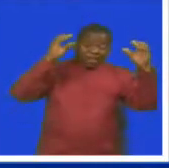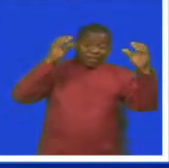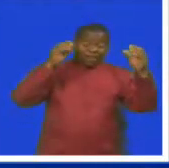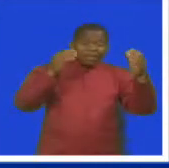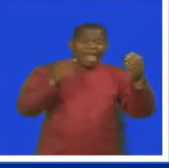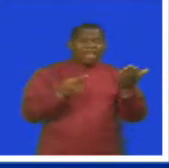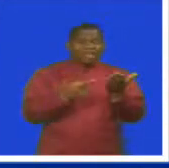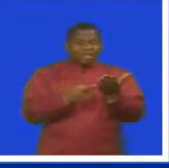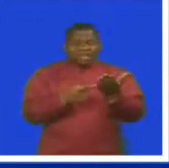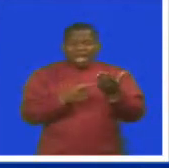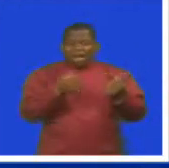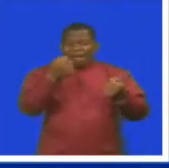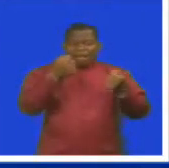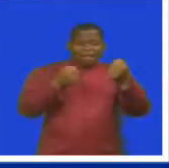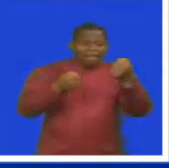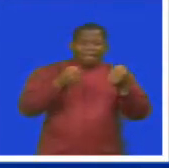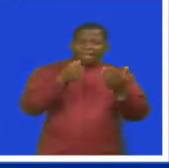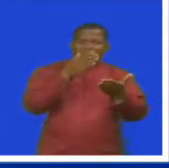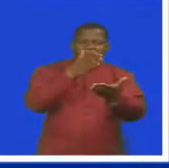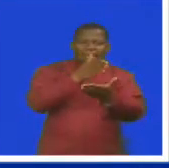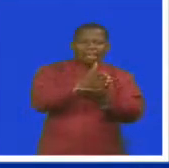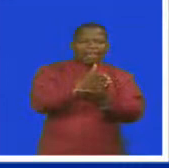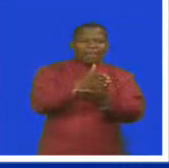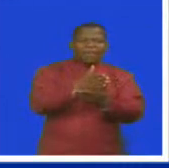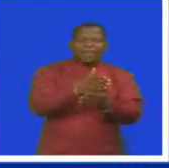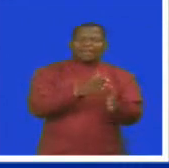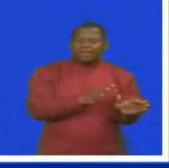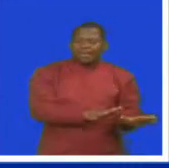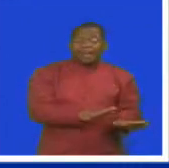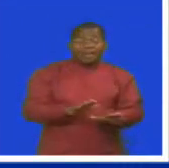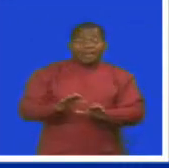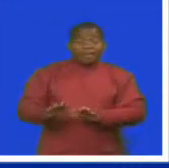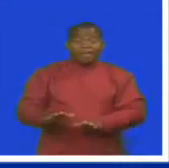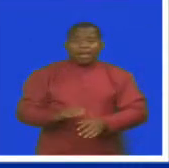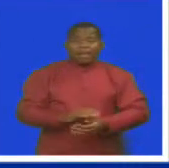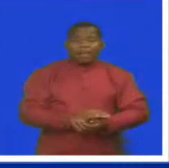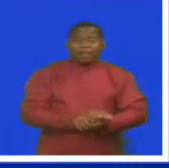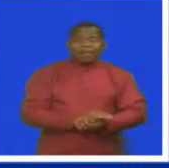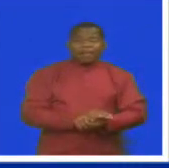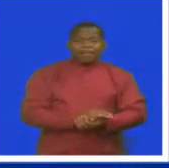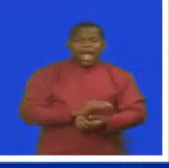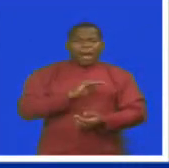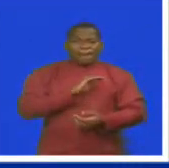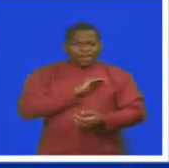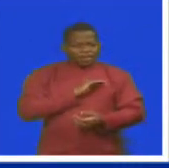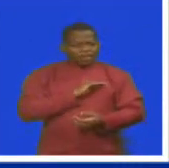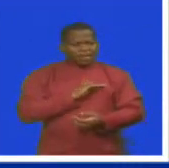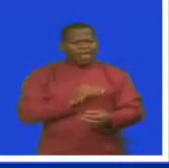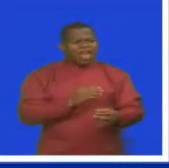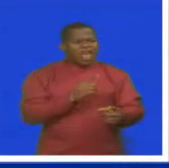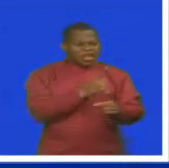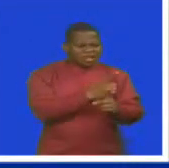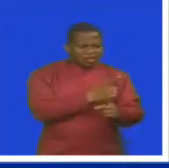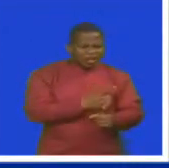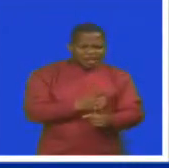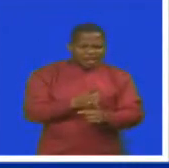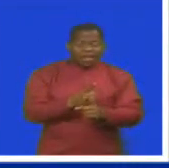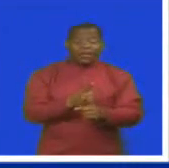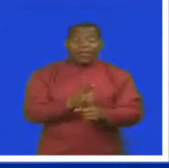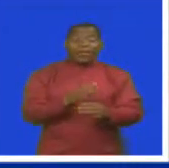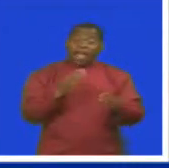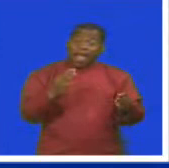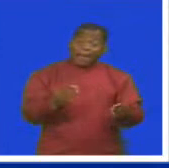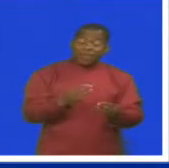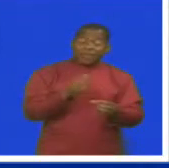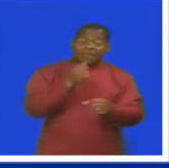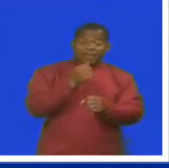Lamajangi benesikhashanyana nje mina nawo nyalo atibika yethu inkinga dawo asho ukuthi inkinga ikamanzini.